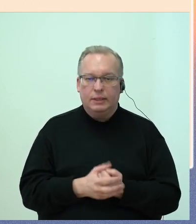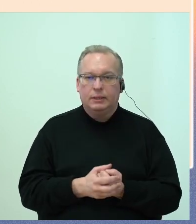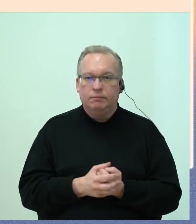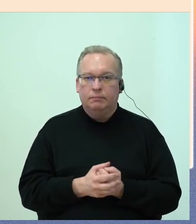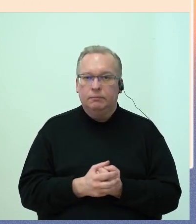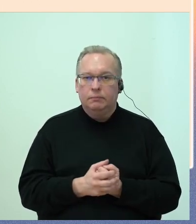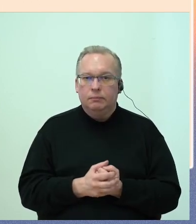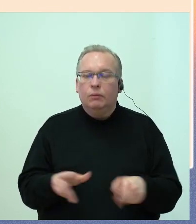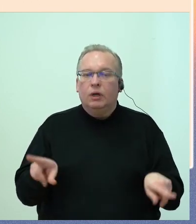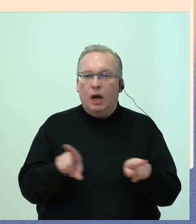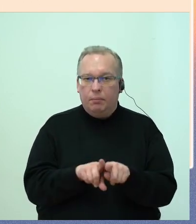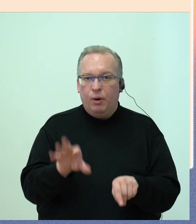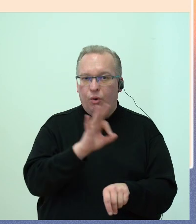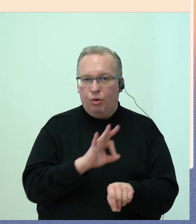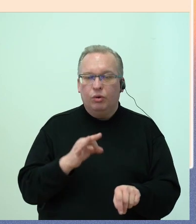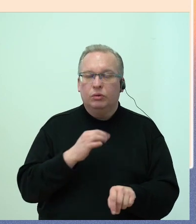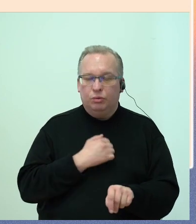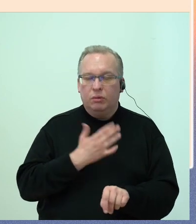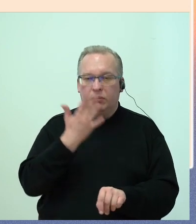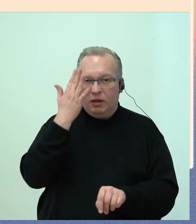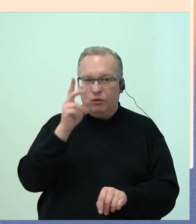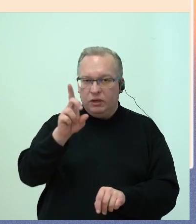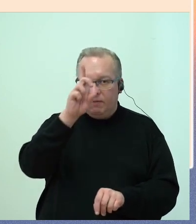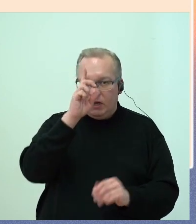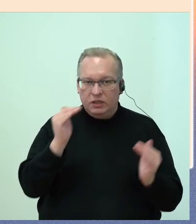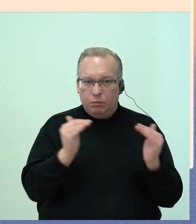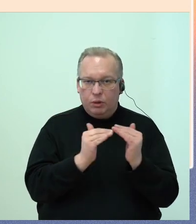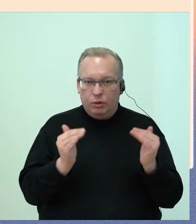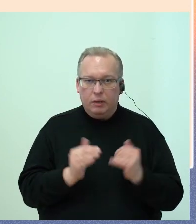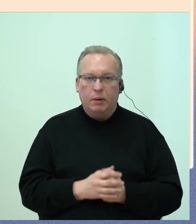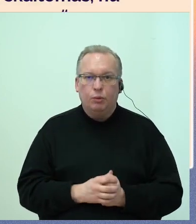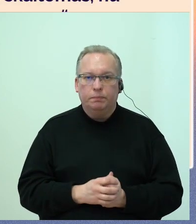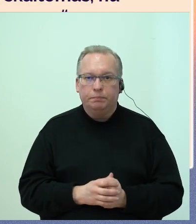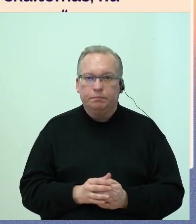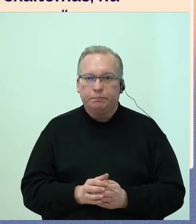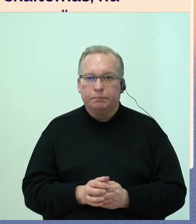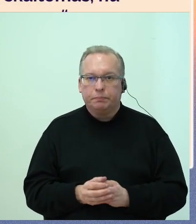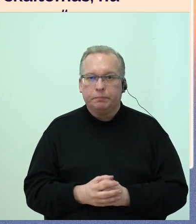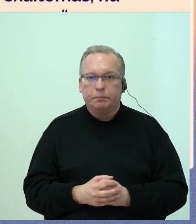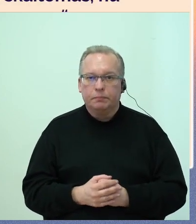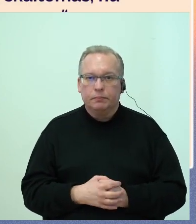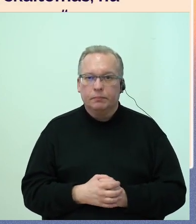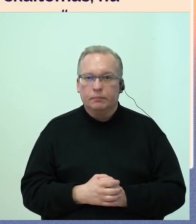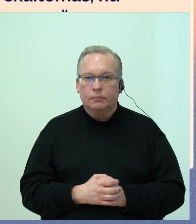ir tiesiog turime apie tai ir negalvoti valstybinių lygmenių. Tai